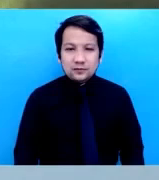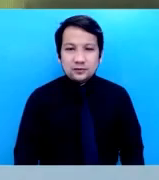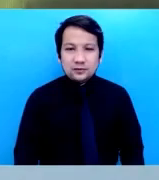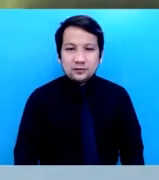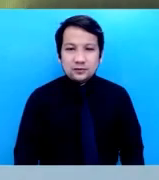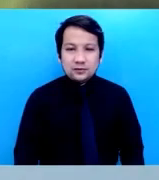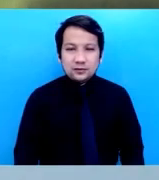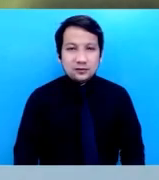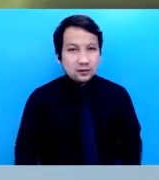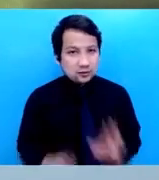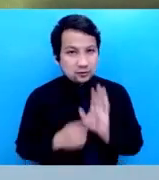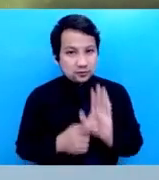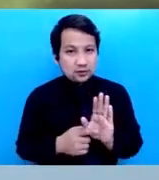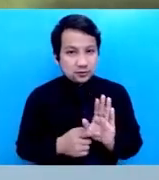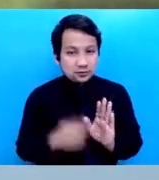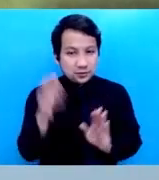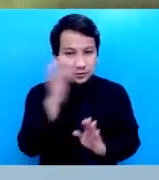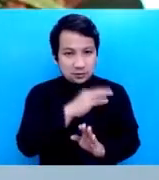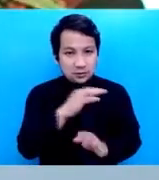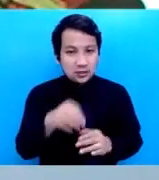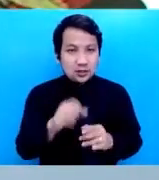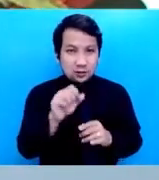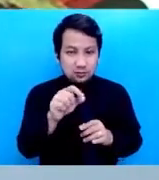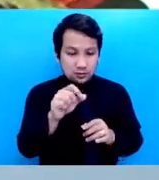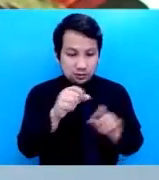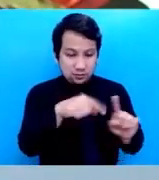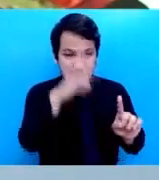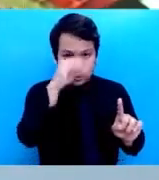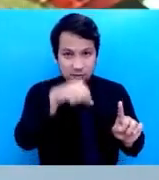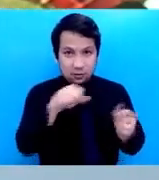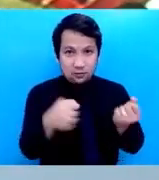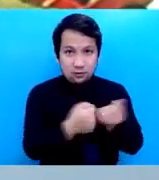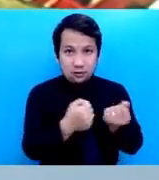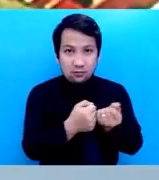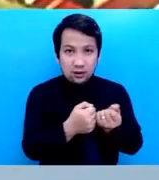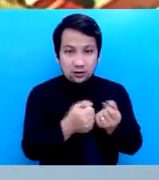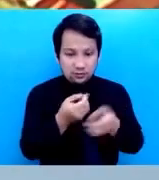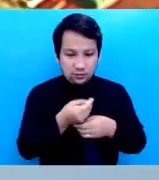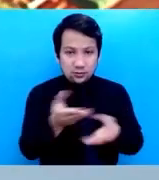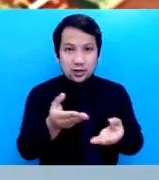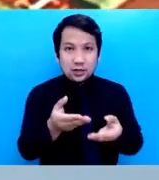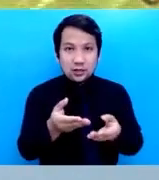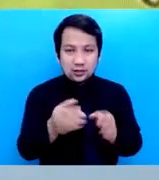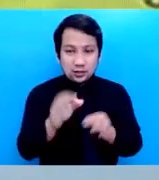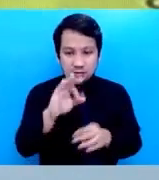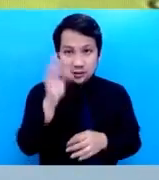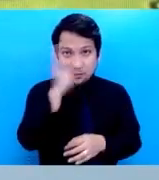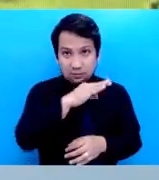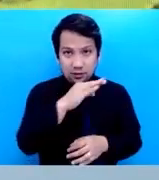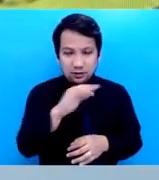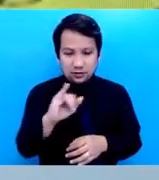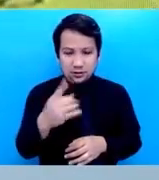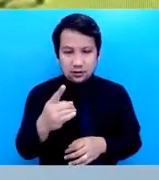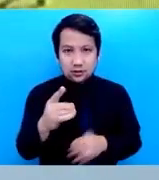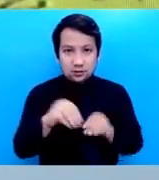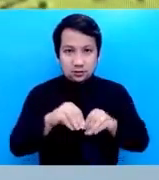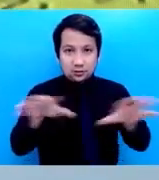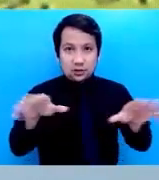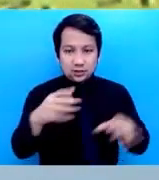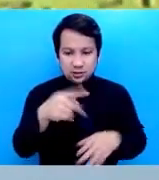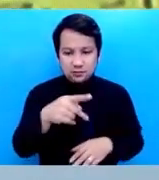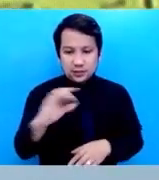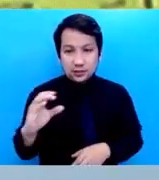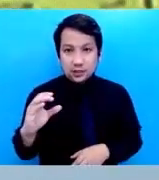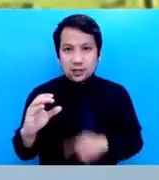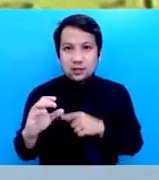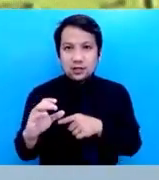Sa pulo man ang bagsak ng isang lalaki na siya raw source ng mga peking vaccination cards na kumakalat sa Pasay City. Ang mga